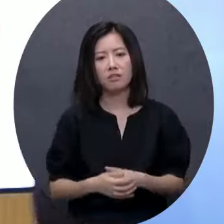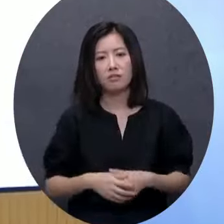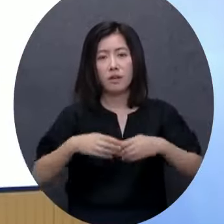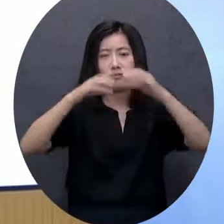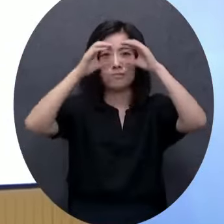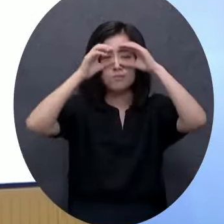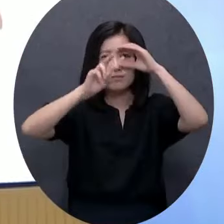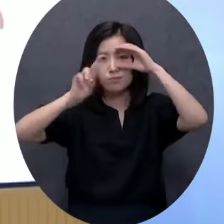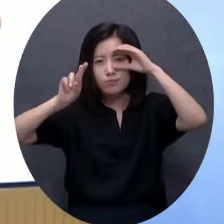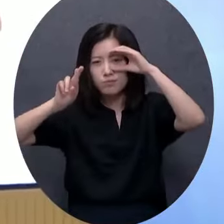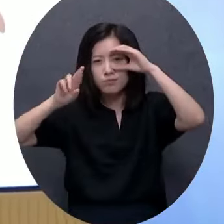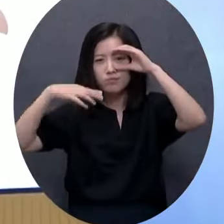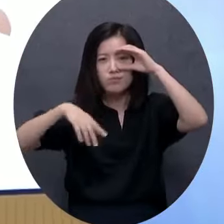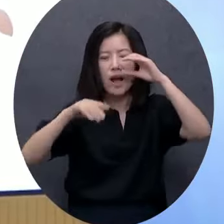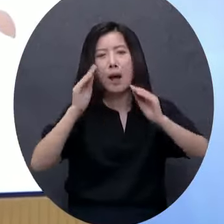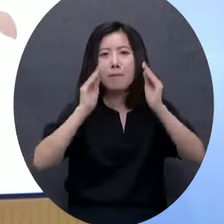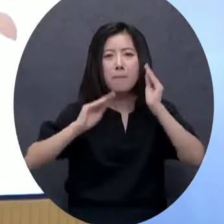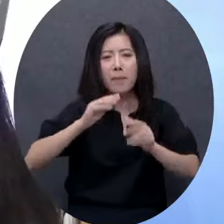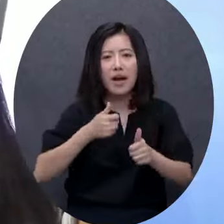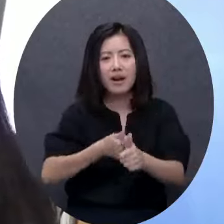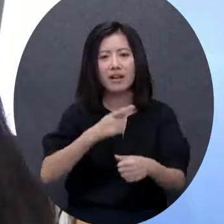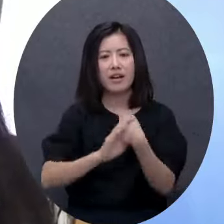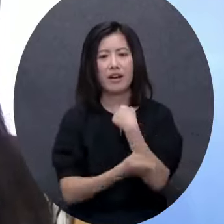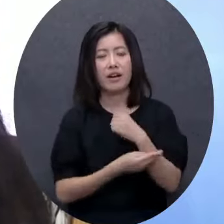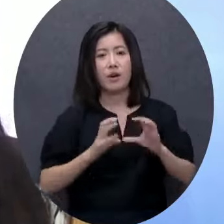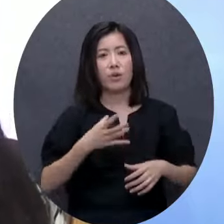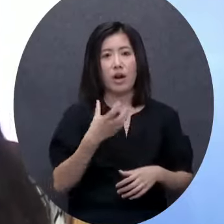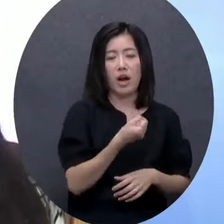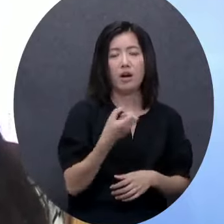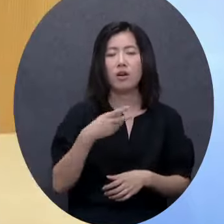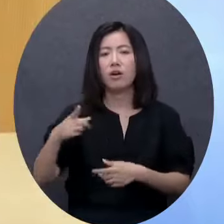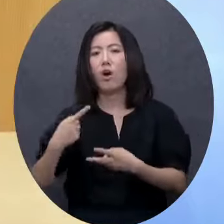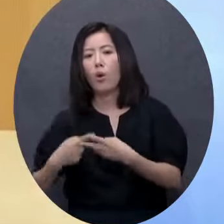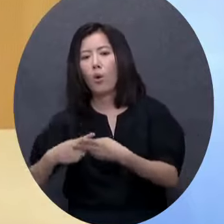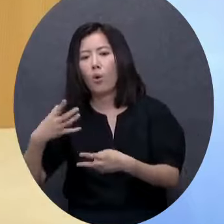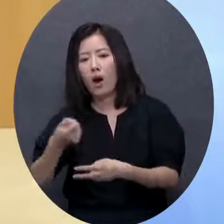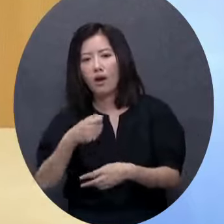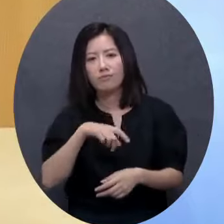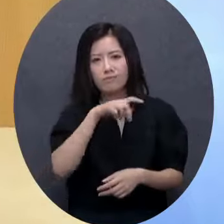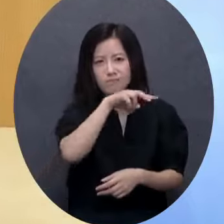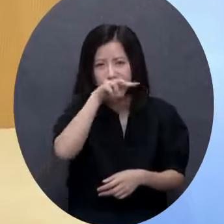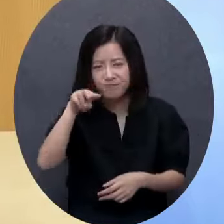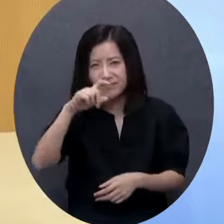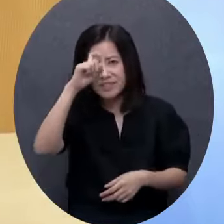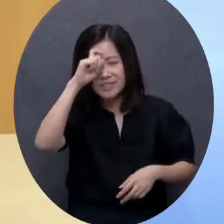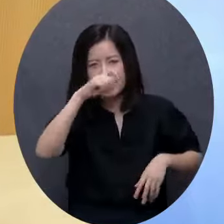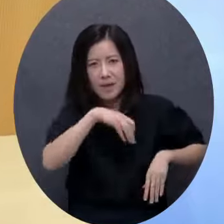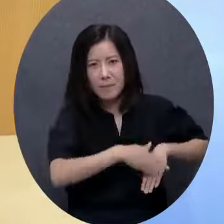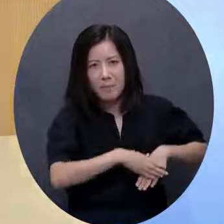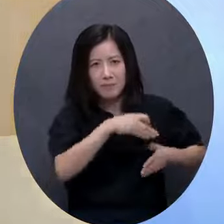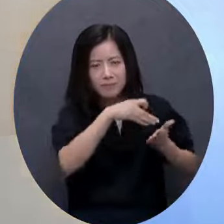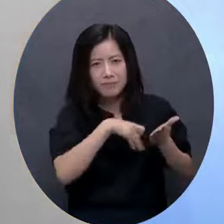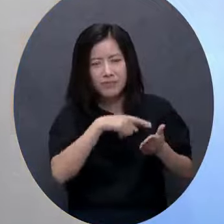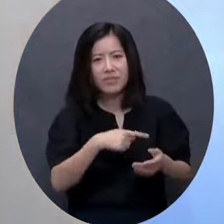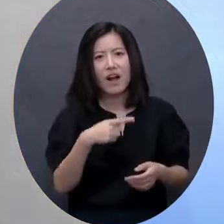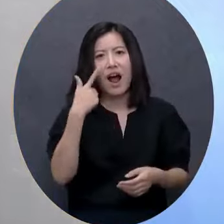上 VR 眼鏡，模擬跟蹤法團主席和工程判頭，監察和記錄他們在公園交收裝款。